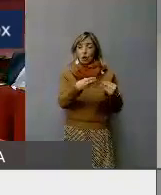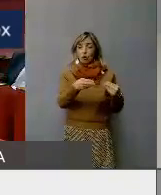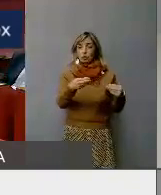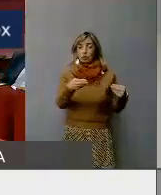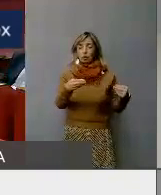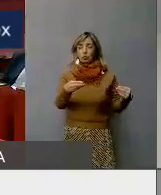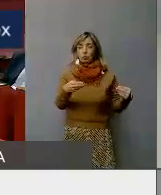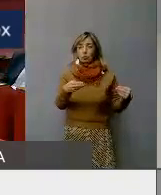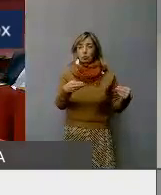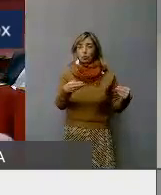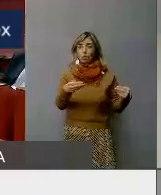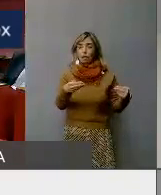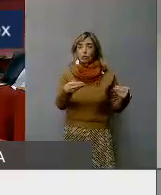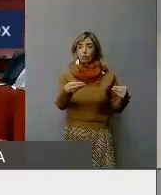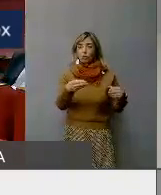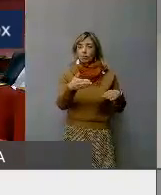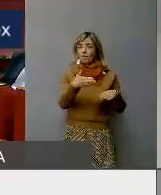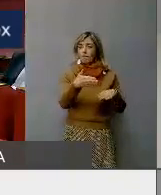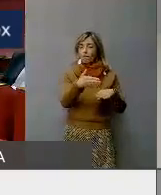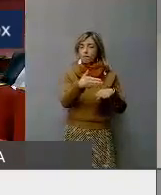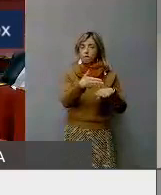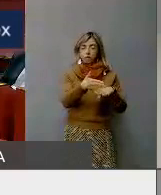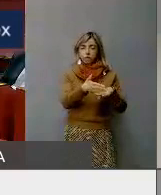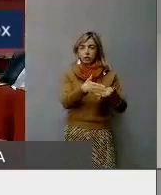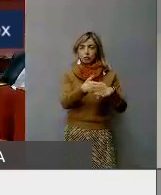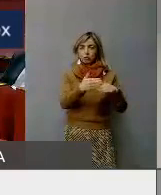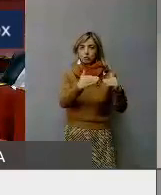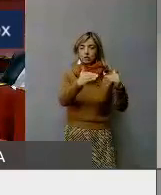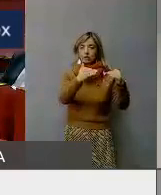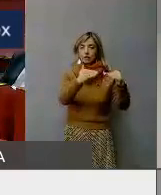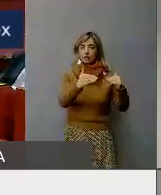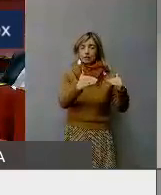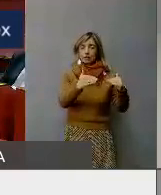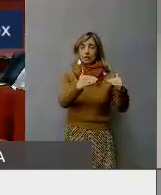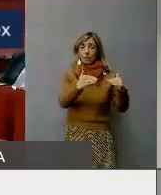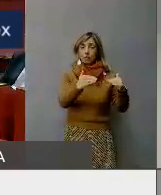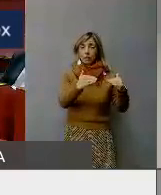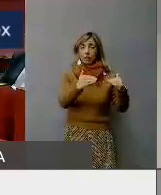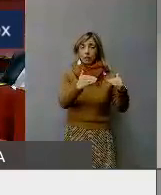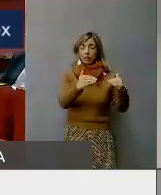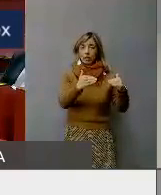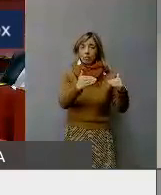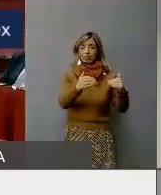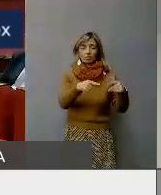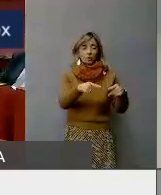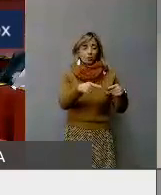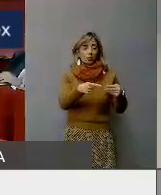fisso stabile non possa essere rappresentativo della cittadinanza